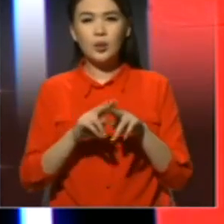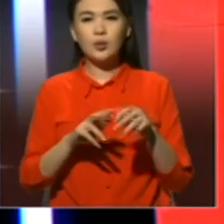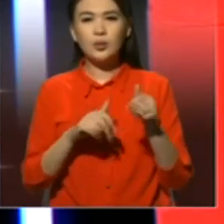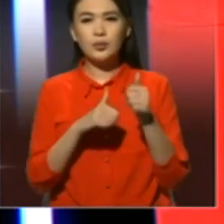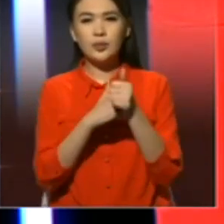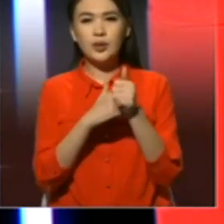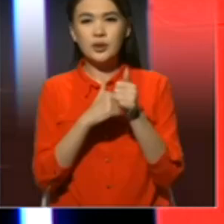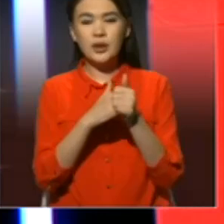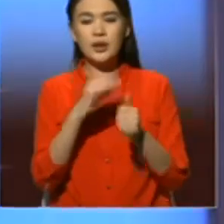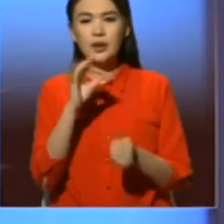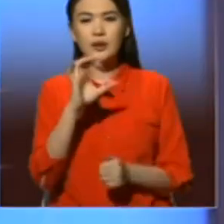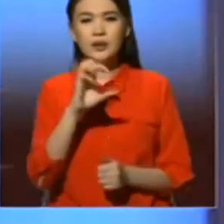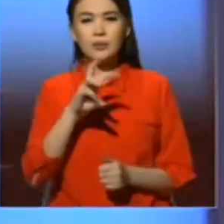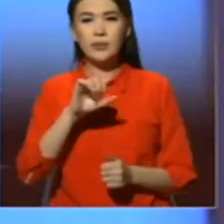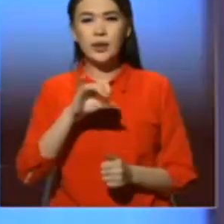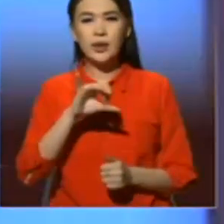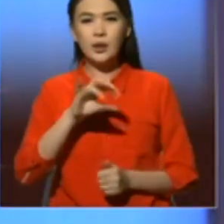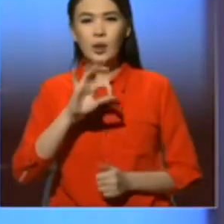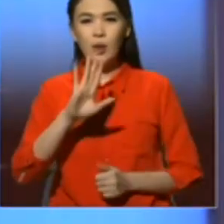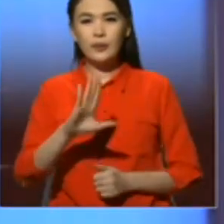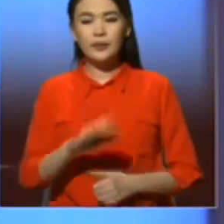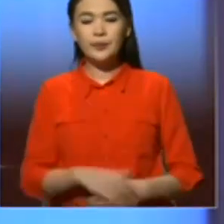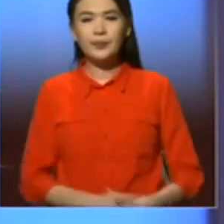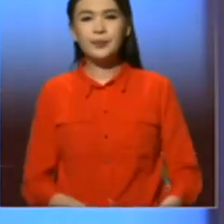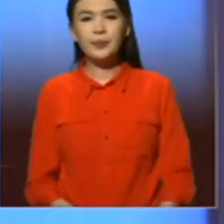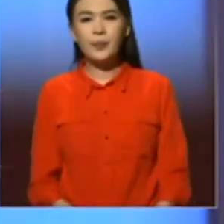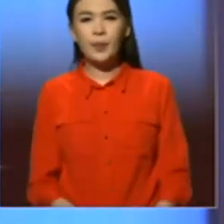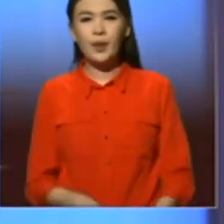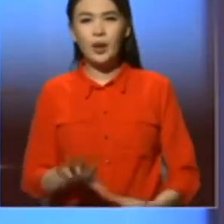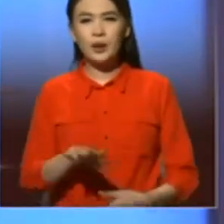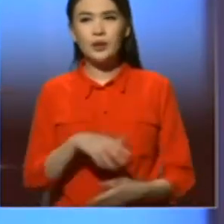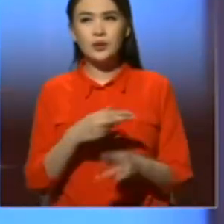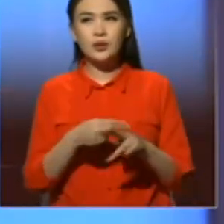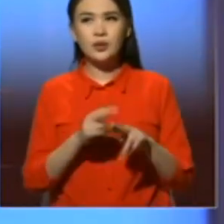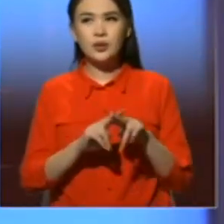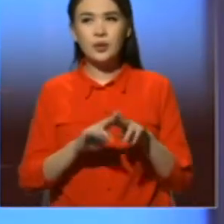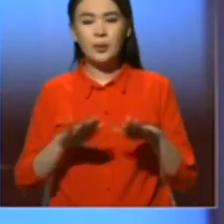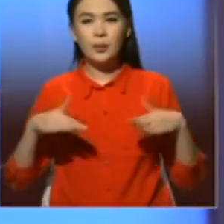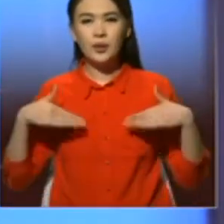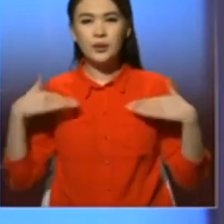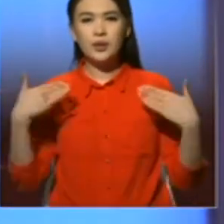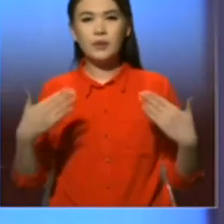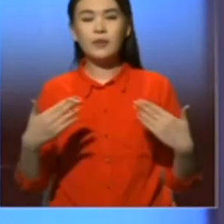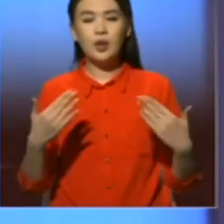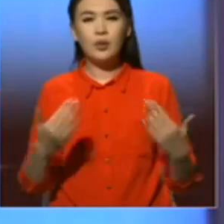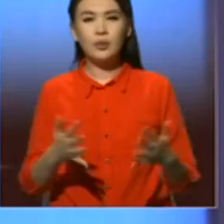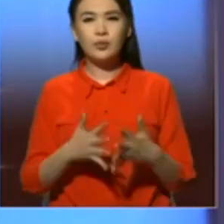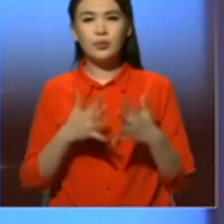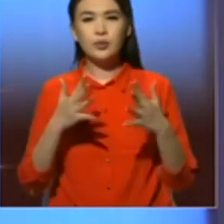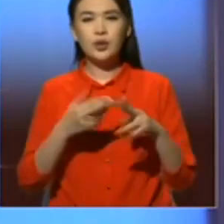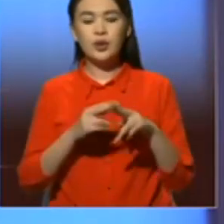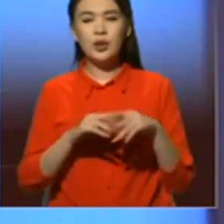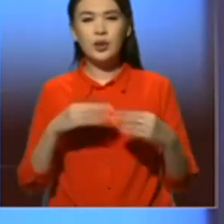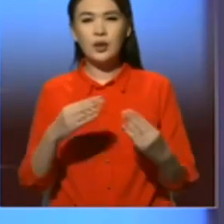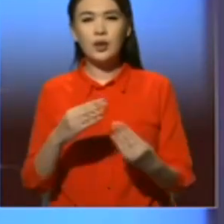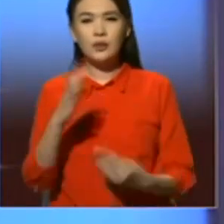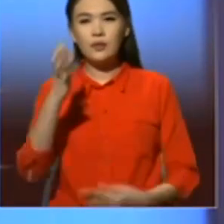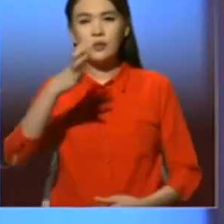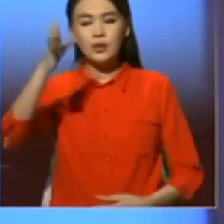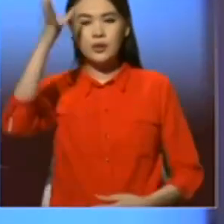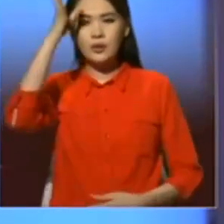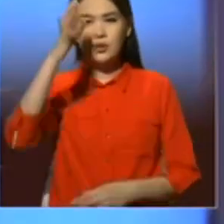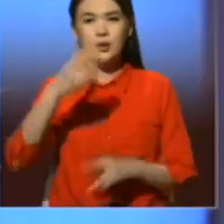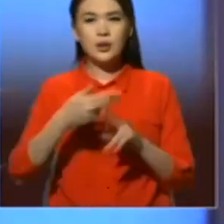Ақбаржан Исмаилов. Қош келдіңіз. Иә. Үлкен міндет құтты болсын өзіңізге жүктеліп отырған. Филология ғылымдарының